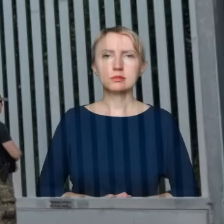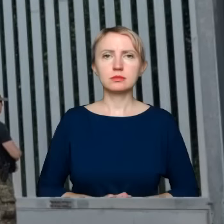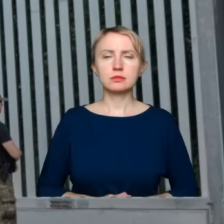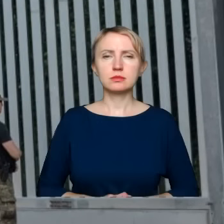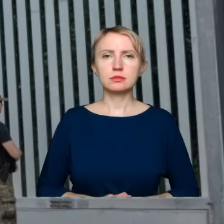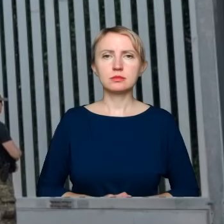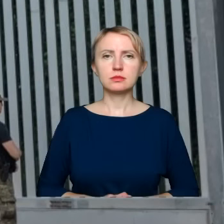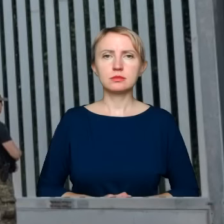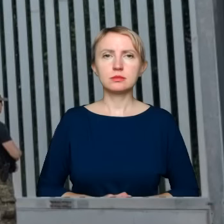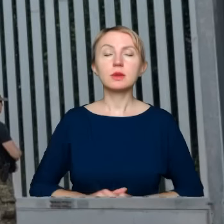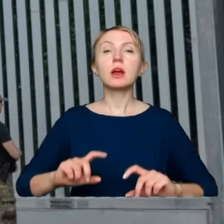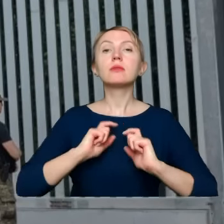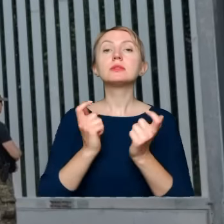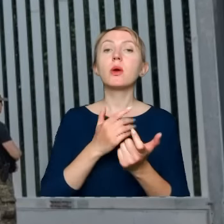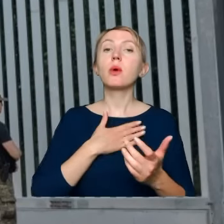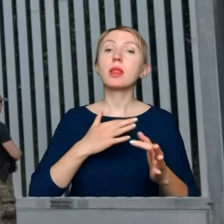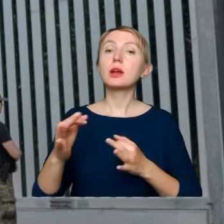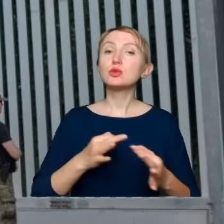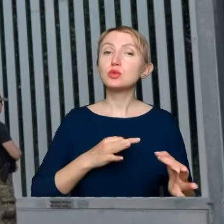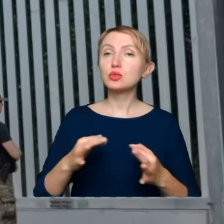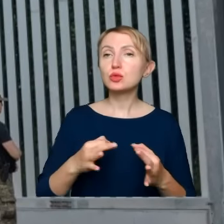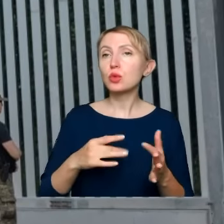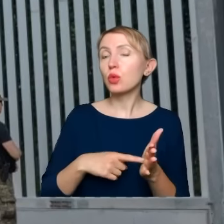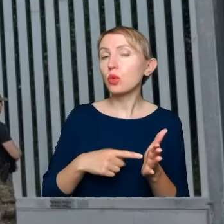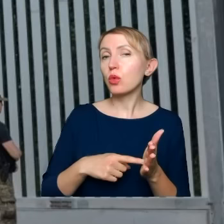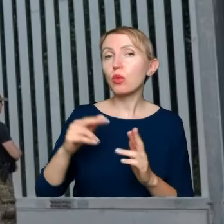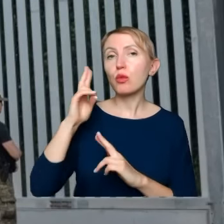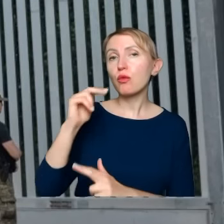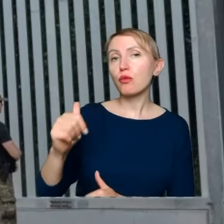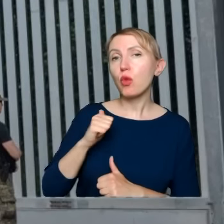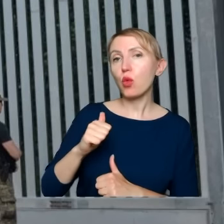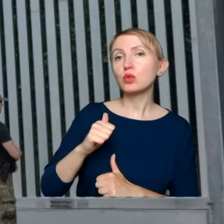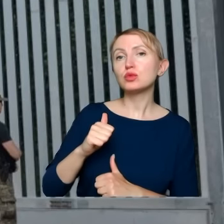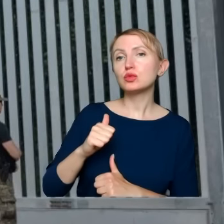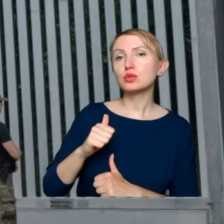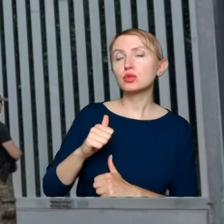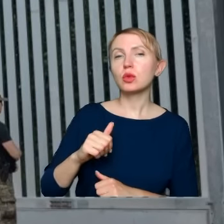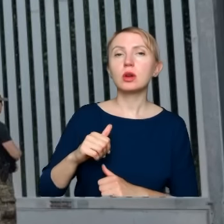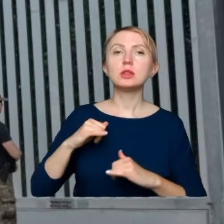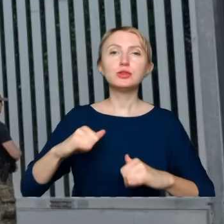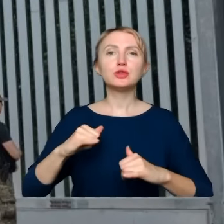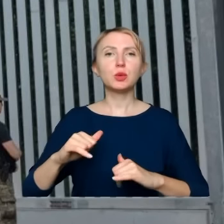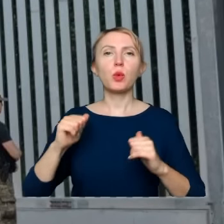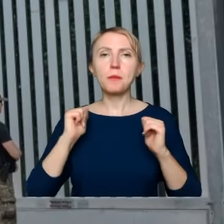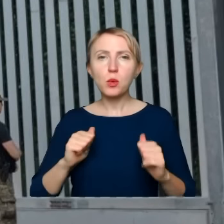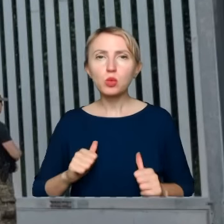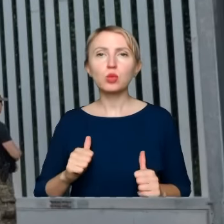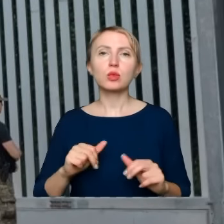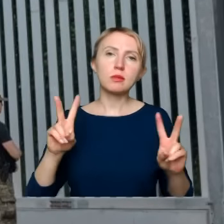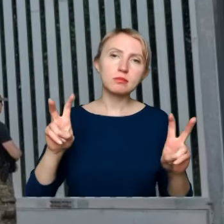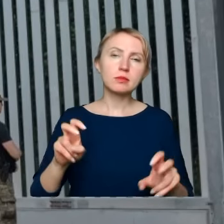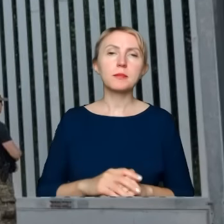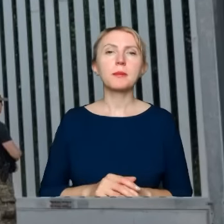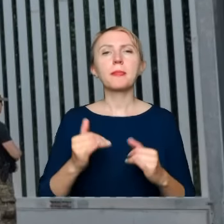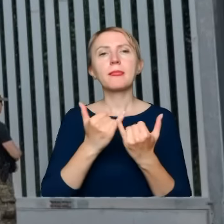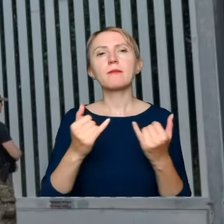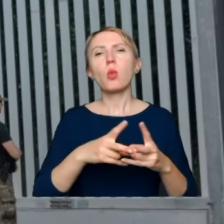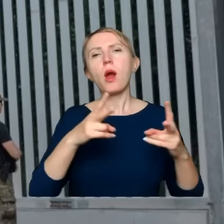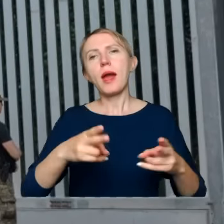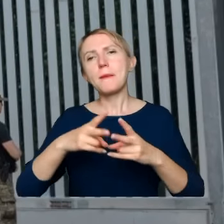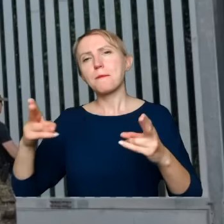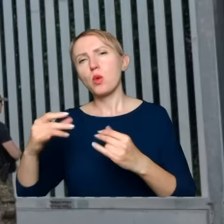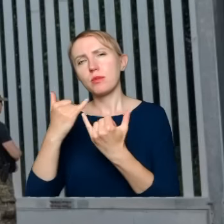Tak, w całej naszej historii wojsko, siły zbrojne, siły umundurowane, nazwijmy, w różnych epokach różnie to wyglądało,